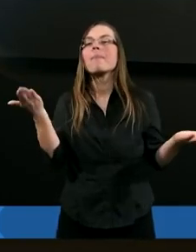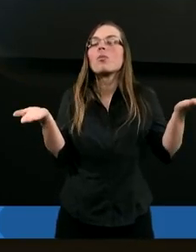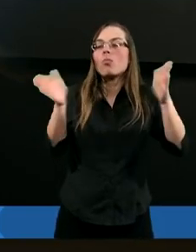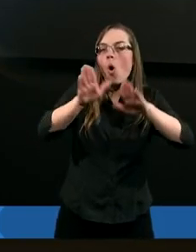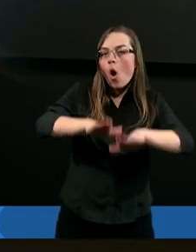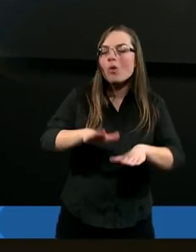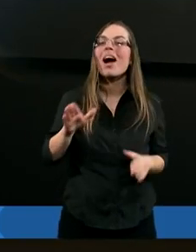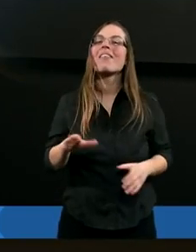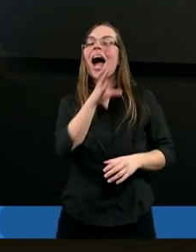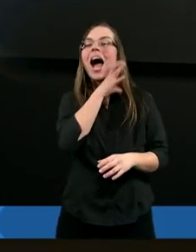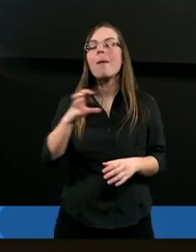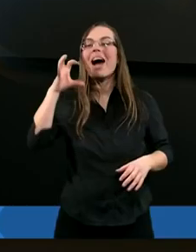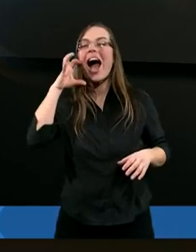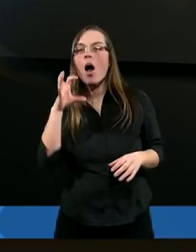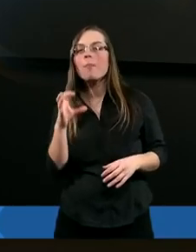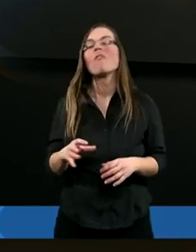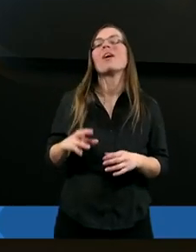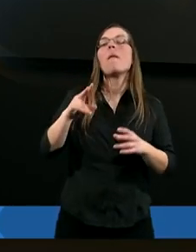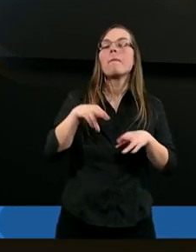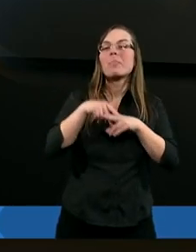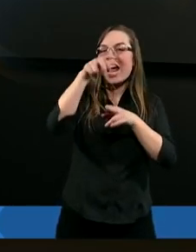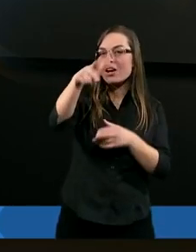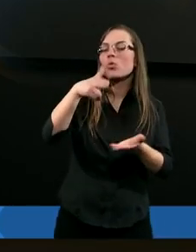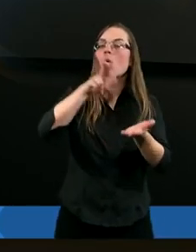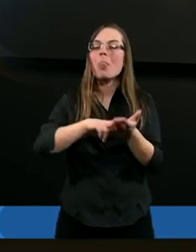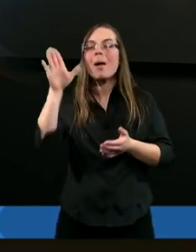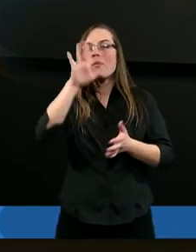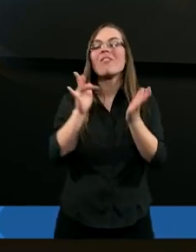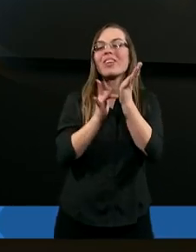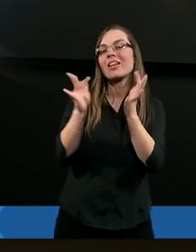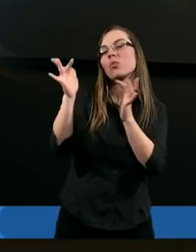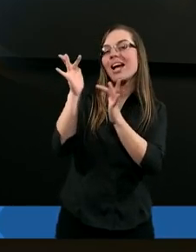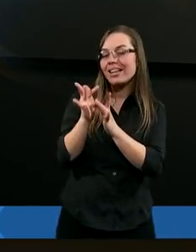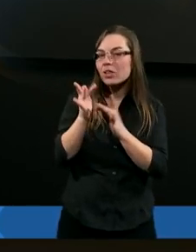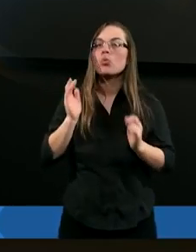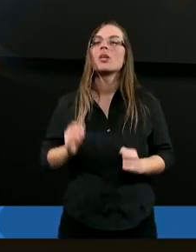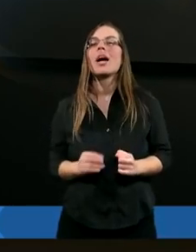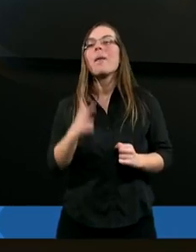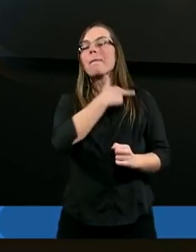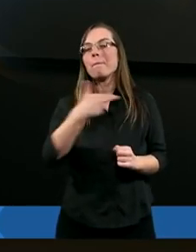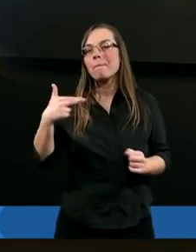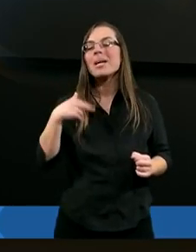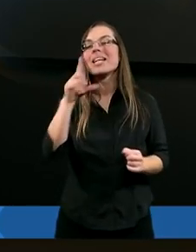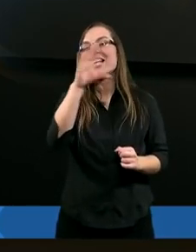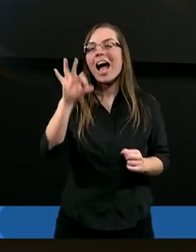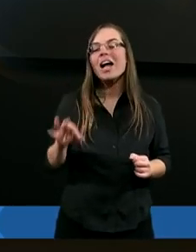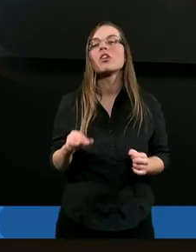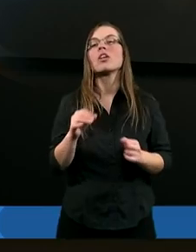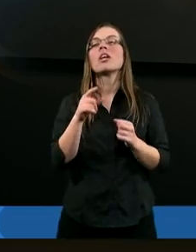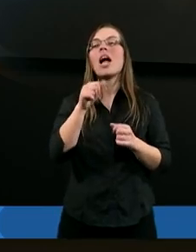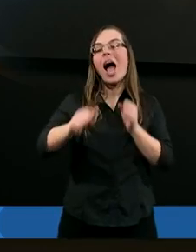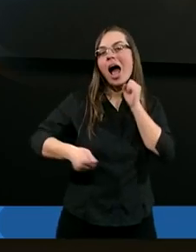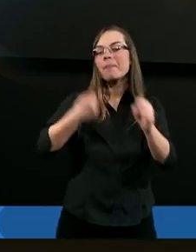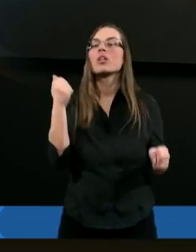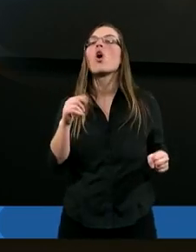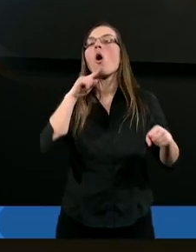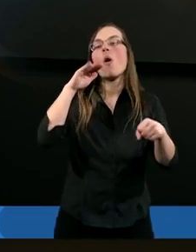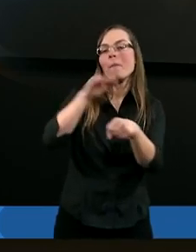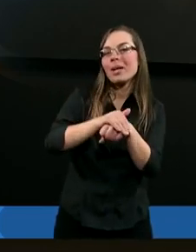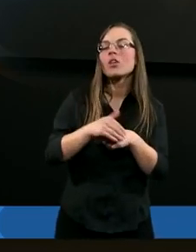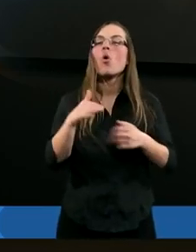Aby błogosławieństwo Abrahamowe przeszło na pogan w Jezusie Chrystusie, my zaś abyśmy